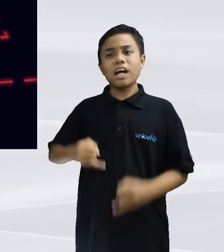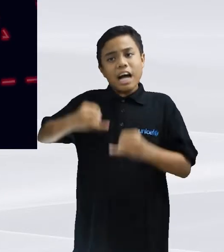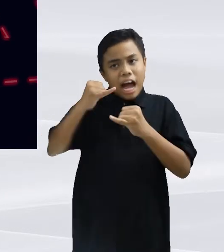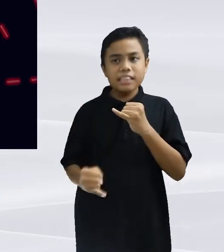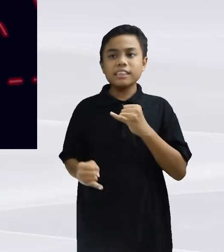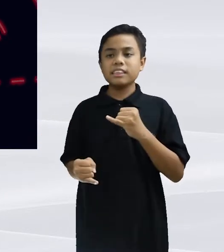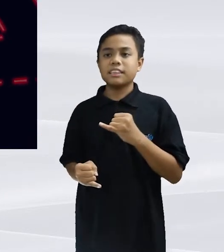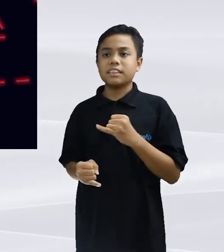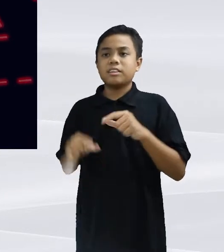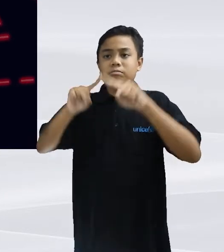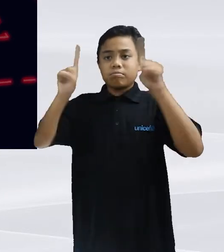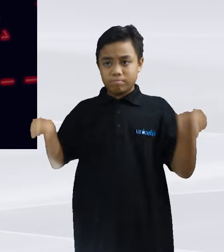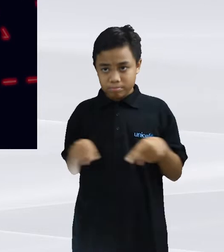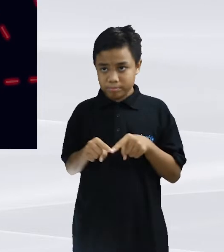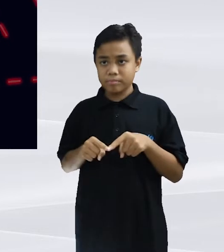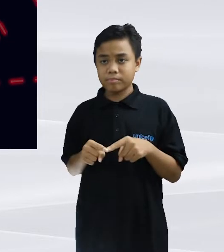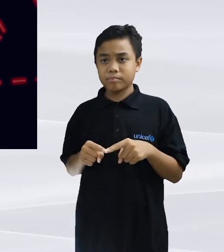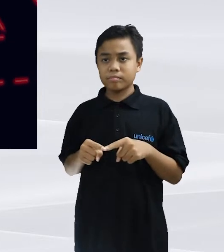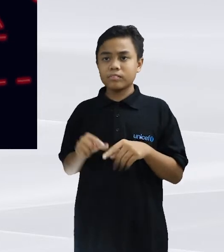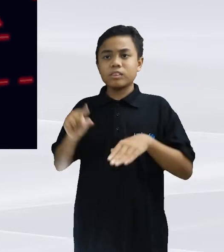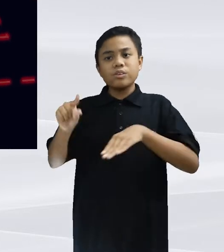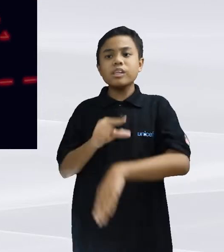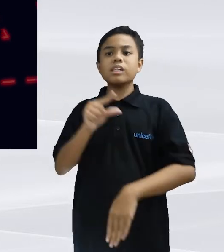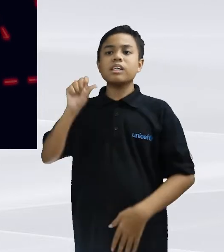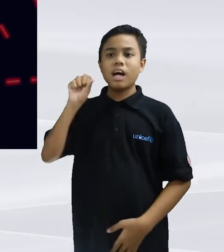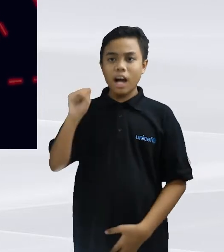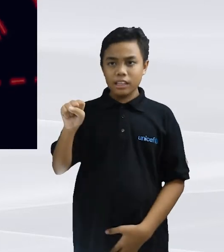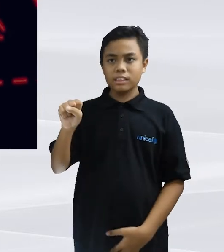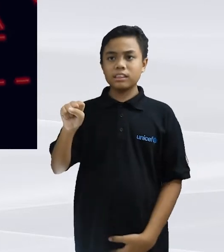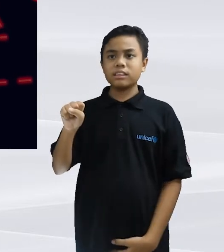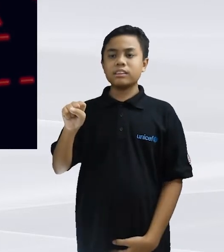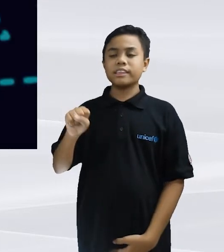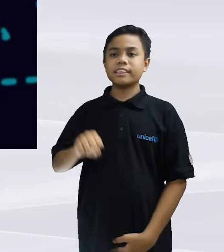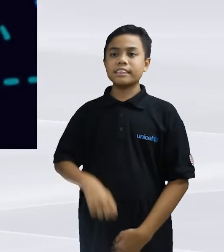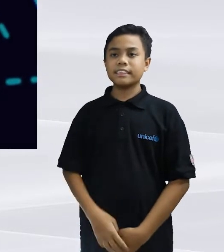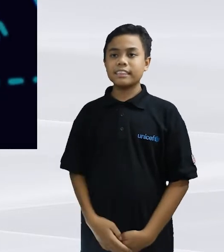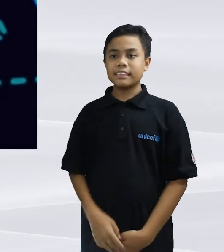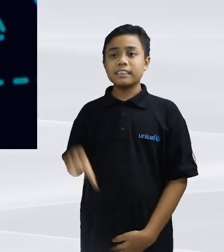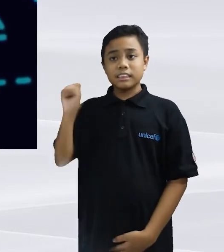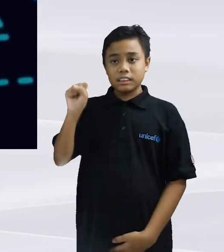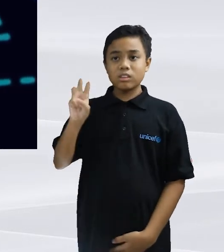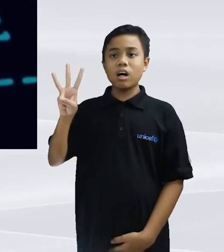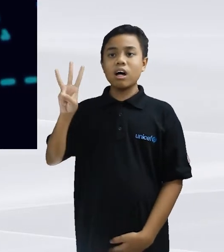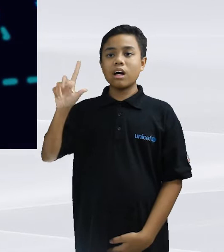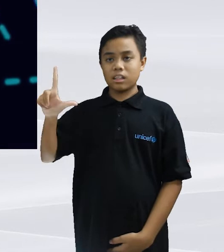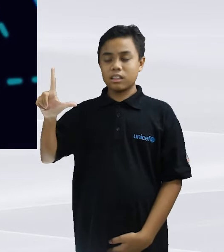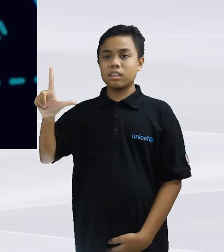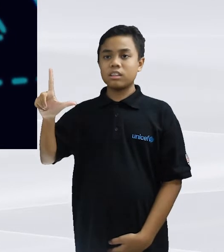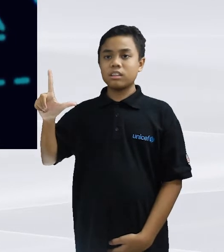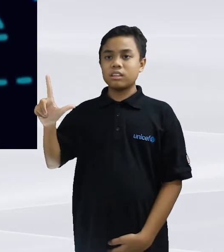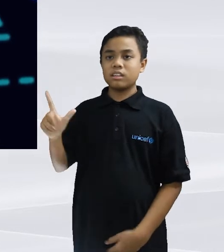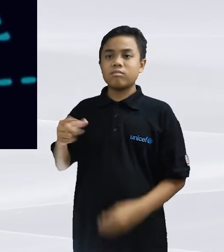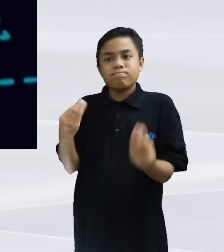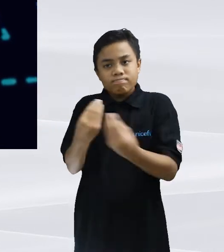sekali, saya akan paparkan nilai tersebut dengan menggunakan serial write line, iaitu blok jenis serial. Serial write line akan memaparkan